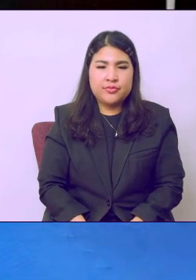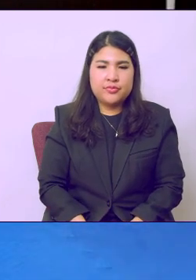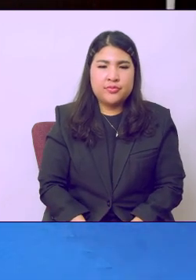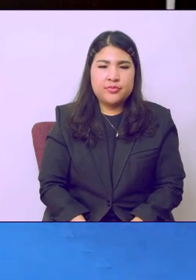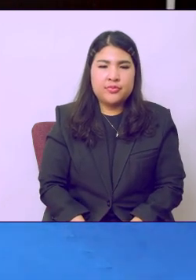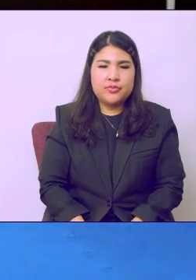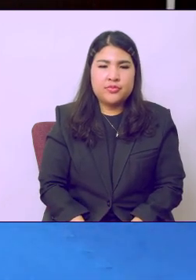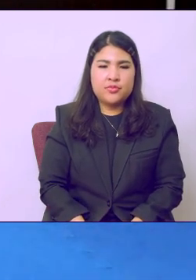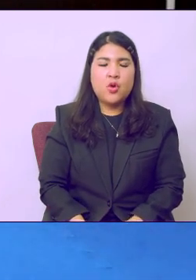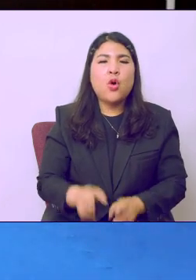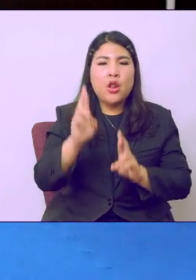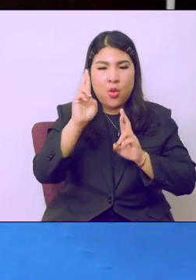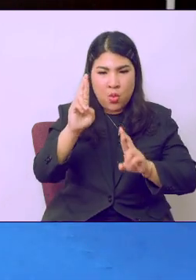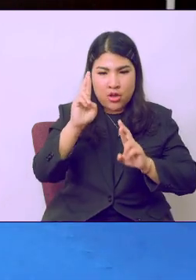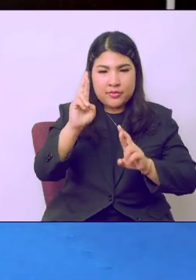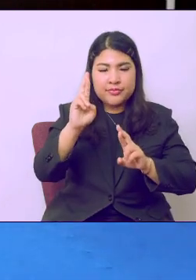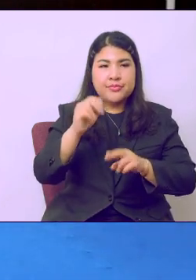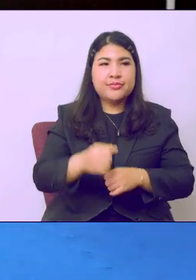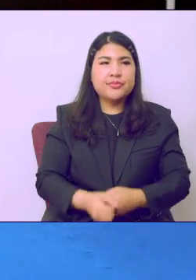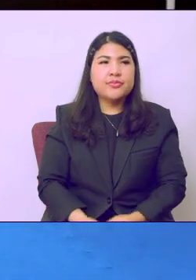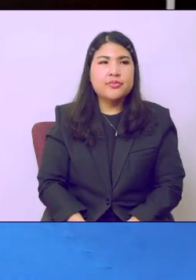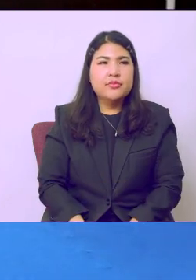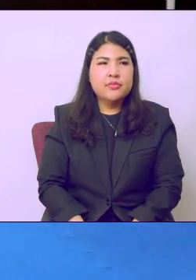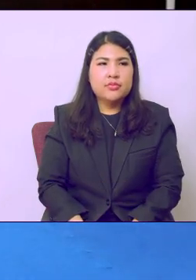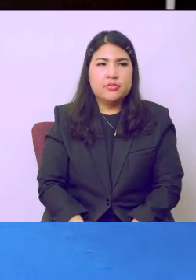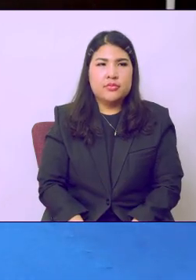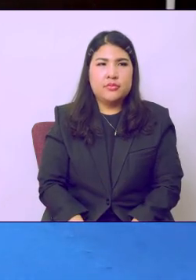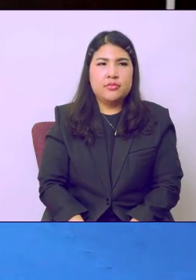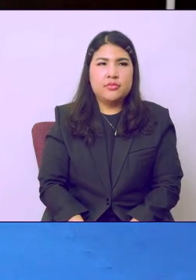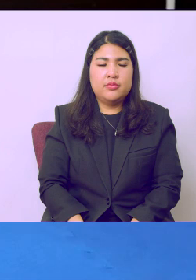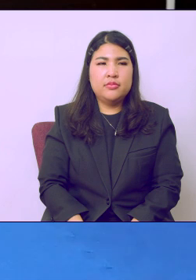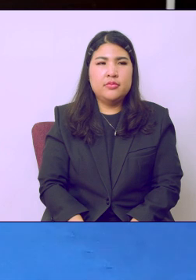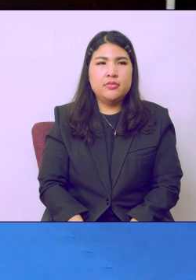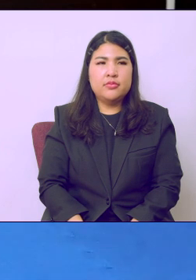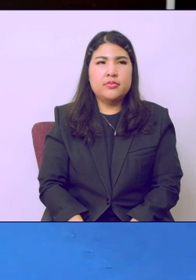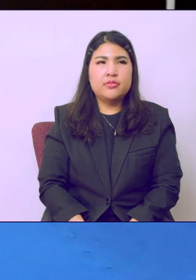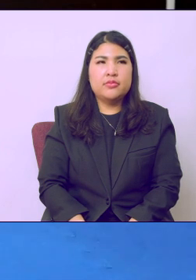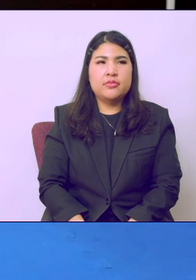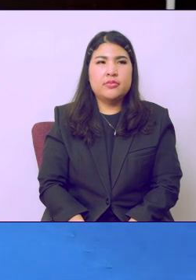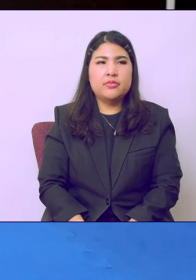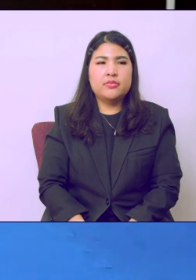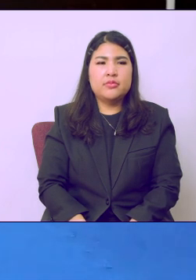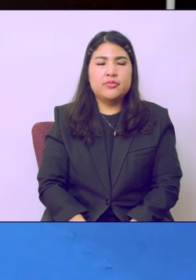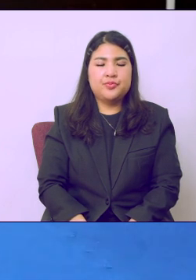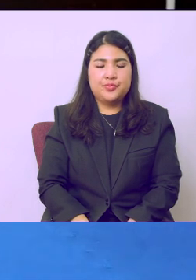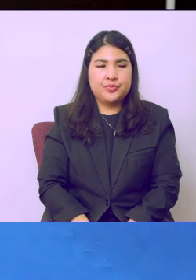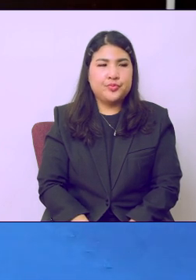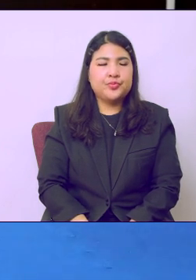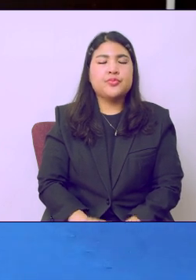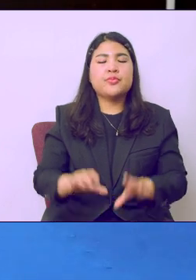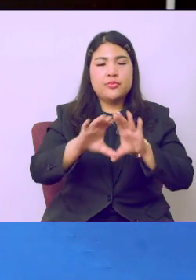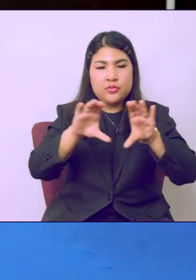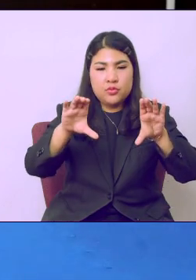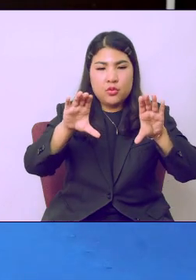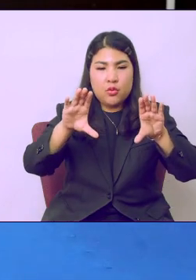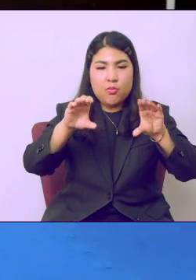ระวังนะครับอ่าเดี๋ยวให้อันนี้เป็นหน้าที่คุณแม่นิวละกันนะครับเดี๋ยวเราจะต้องเอาหมอนหมอนวางด้วยนะครับหมอนวาง